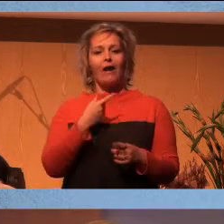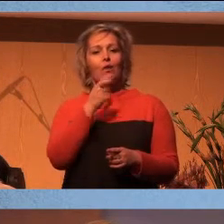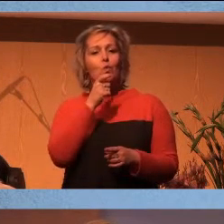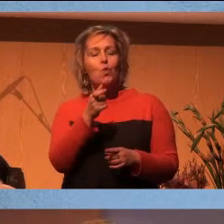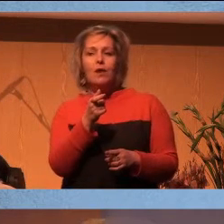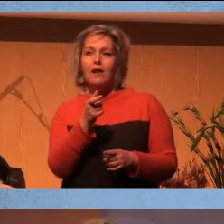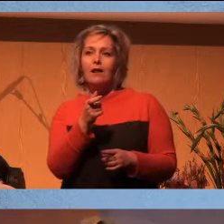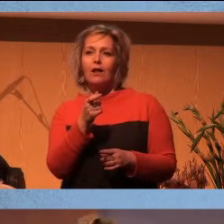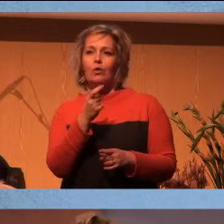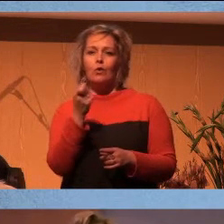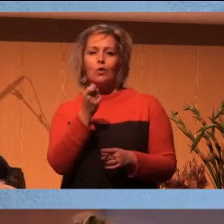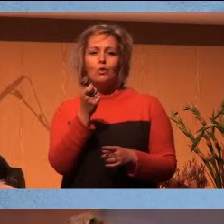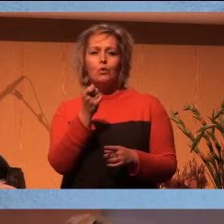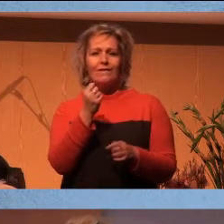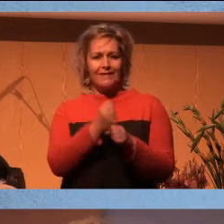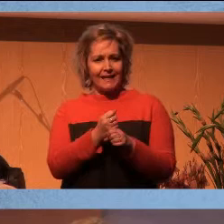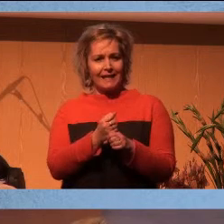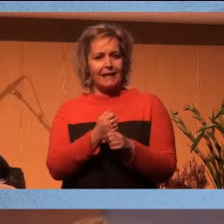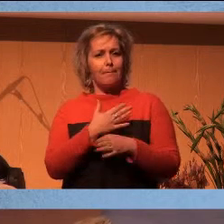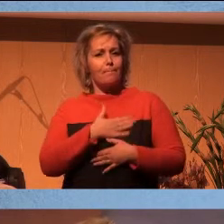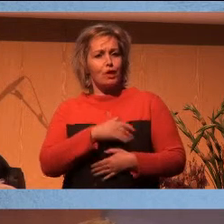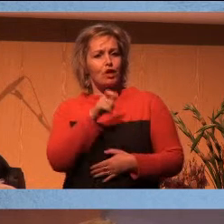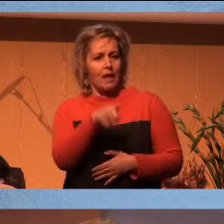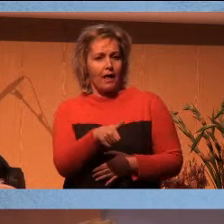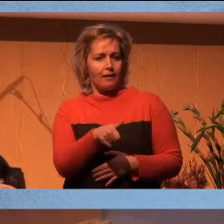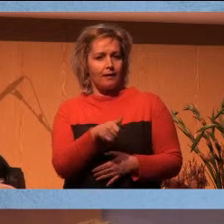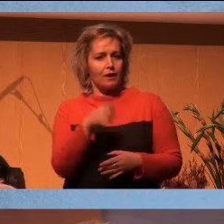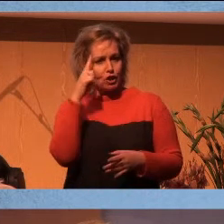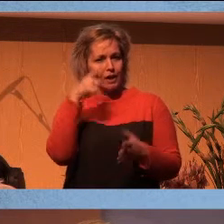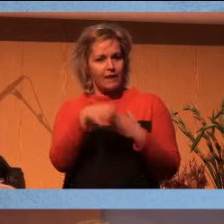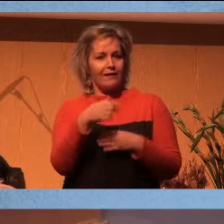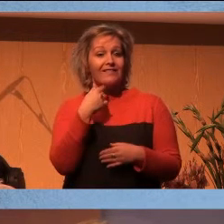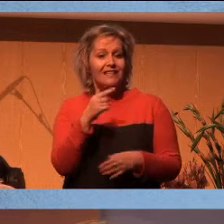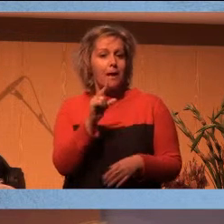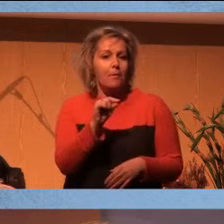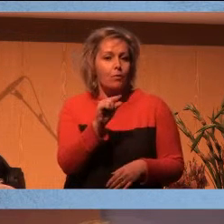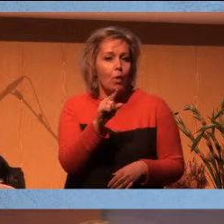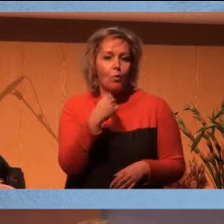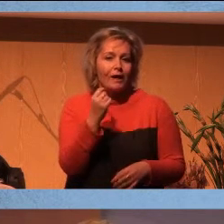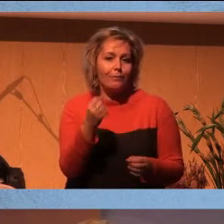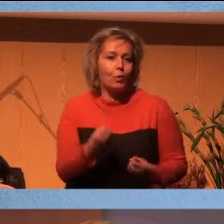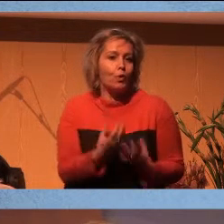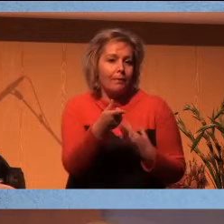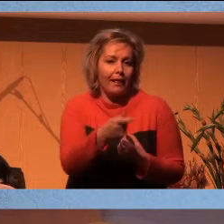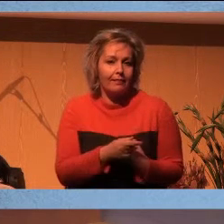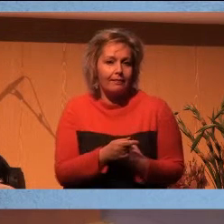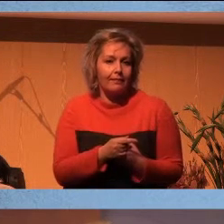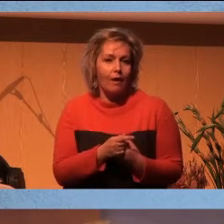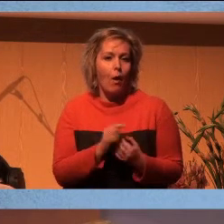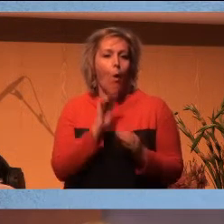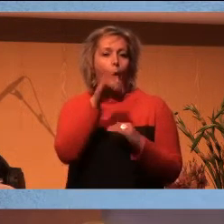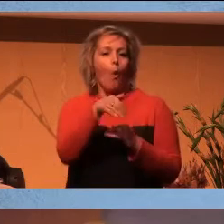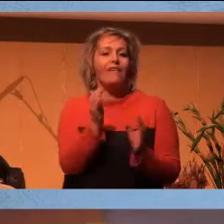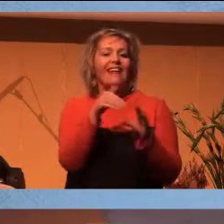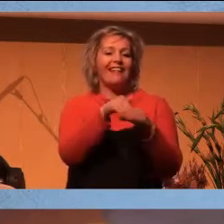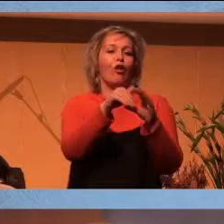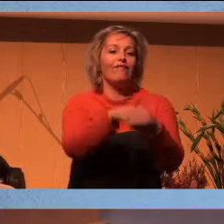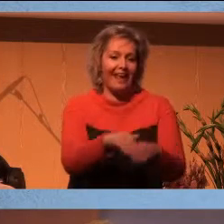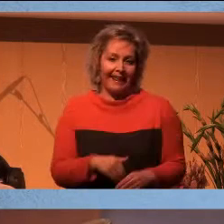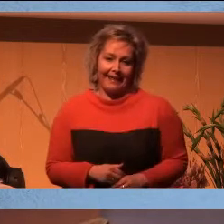ord. Når noen virkelig bryr seg i psykiatrien, da sier vi, pass på, du må ikke bli utbrent. Overinvolvering.